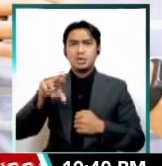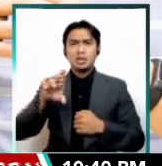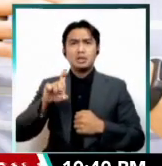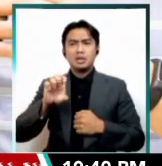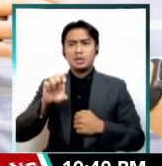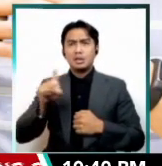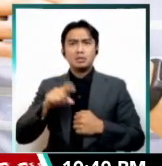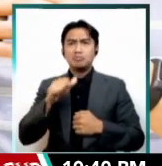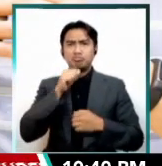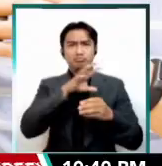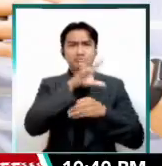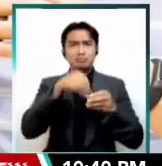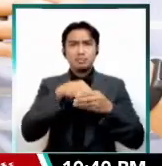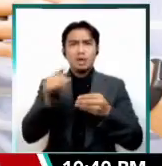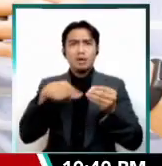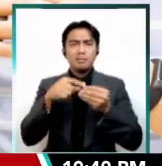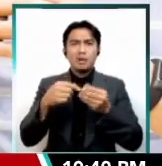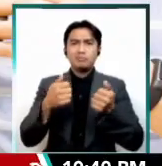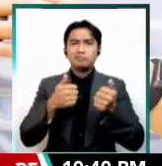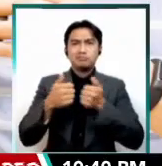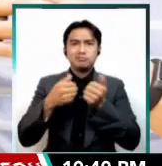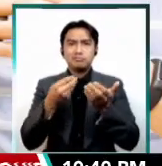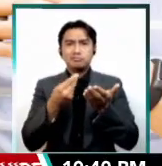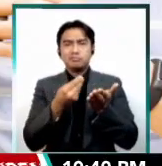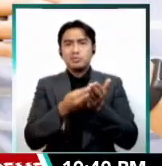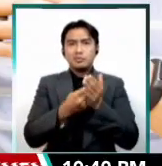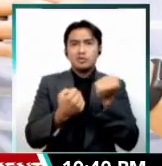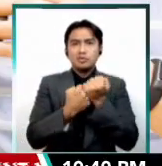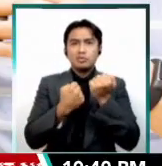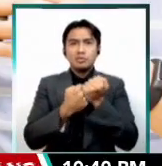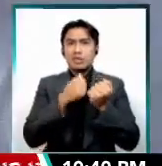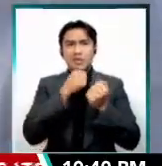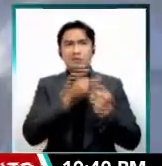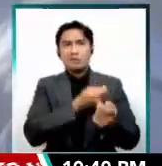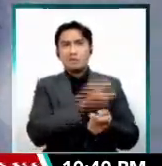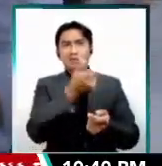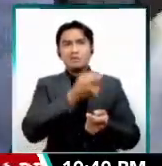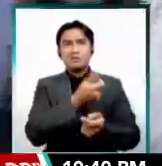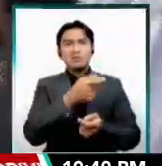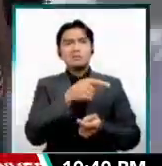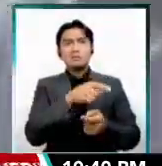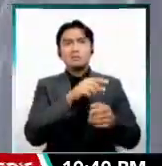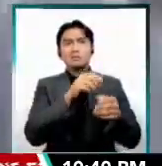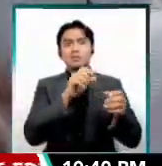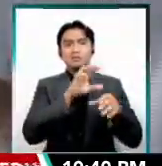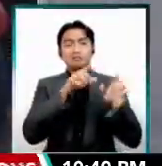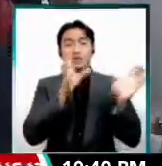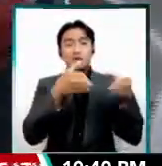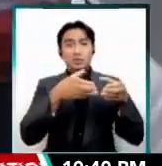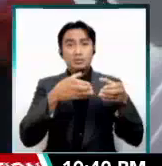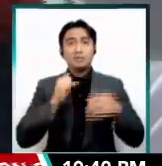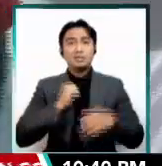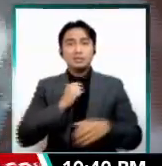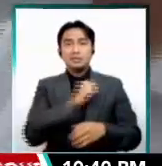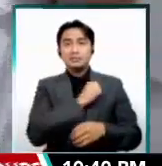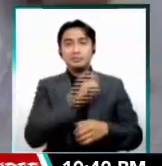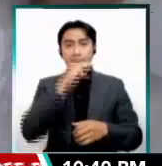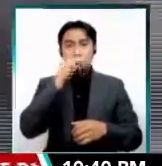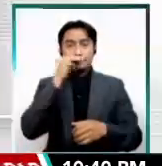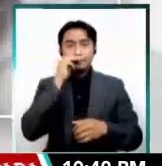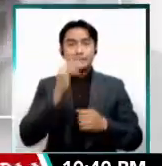sa fundraising, hindi rin daw totoong inalis siya sa kampanya ng senador. Wala pang pahayag ang kampo ni Moreno sa pahayag ng kampo ni